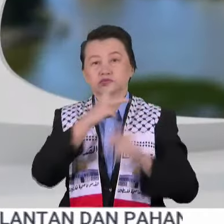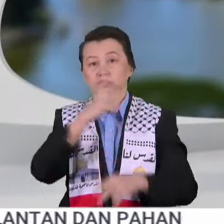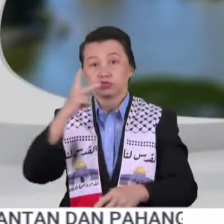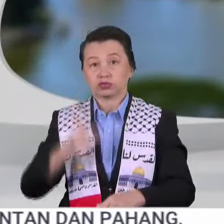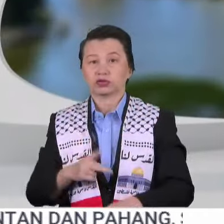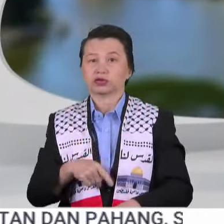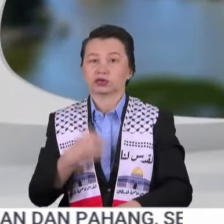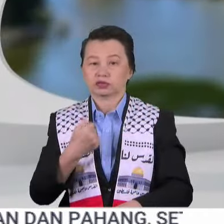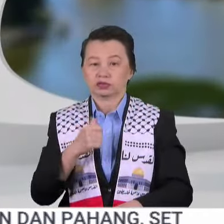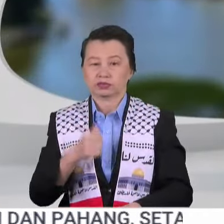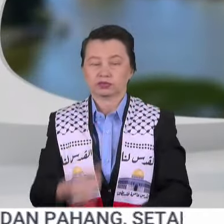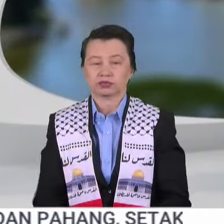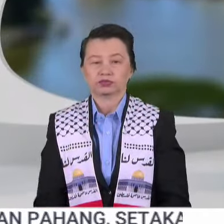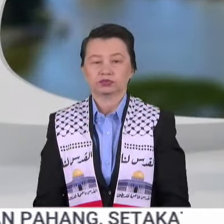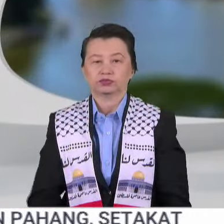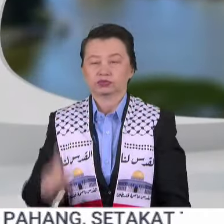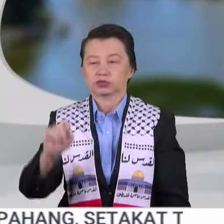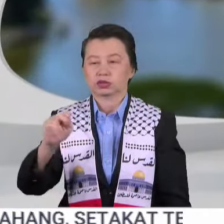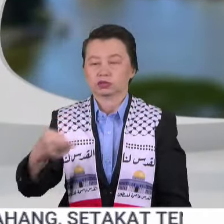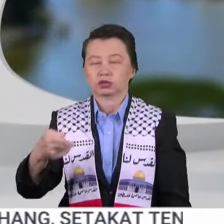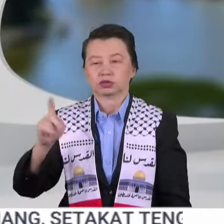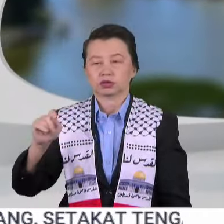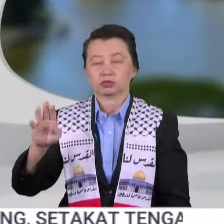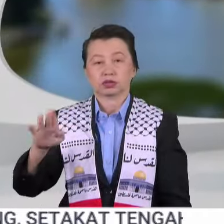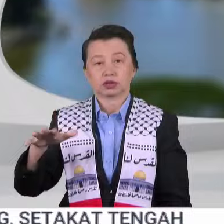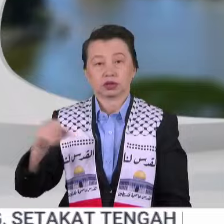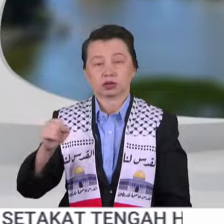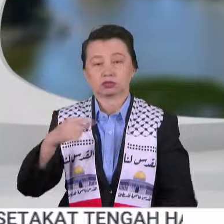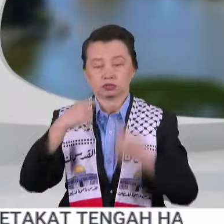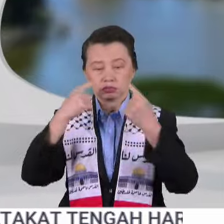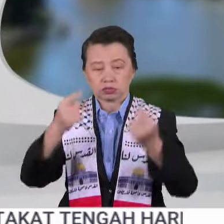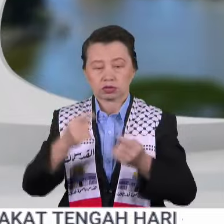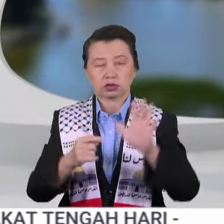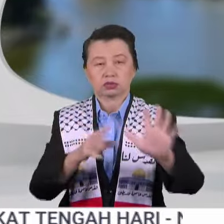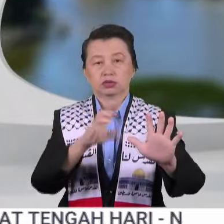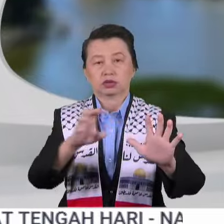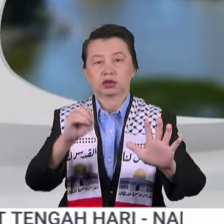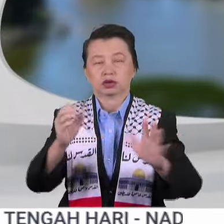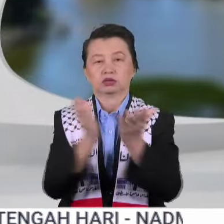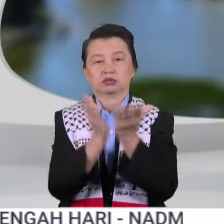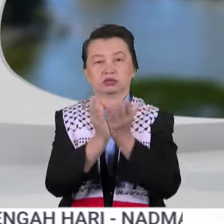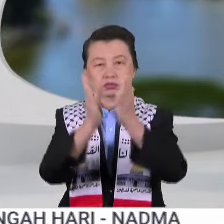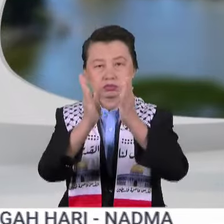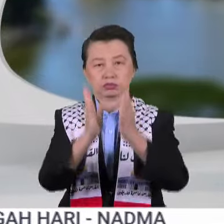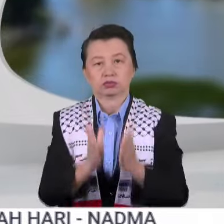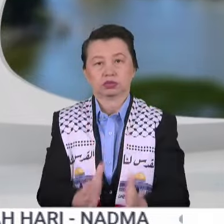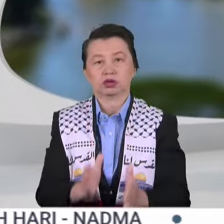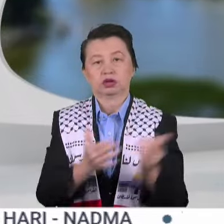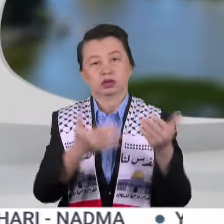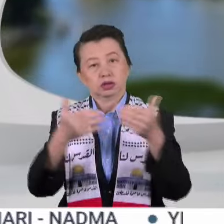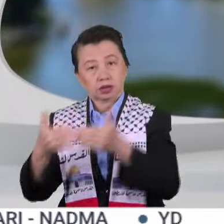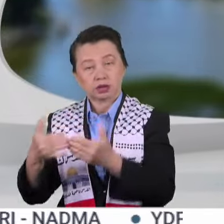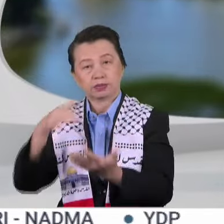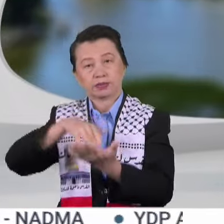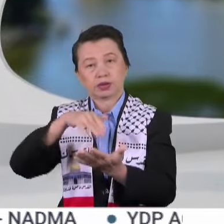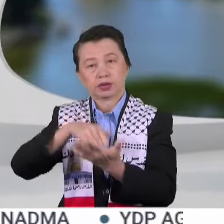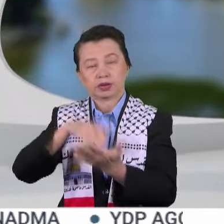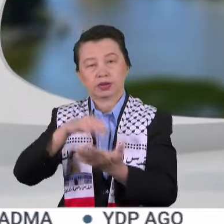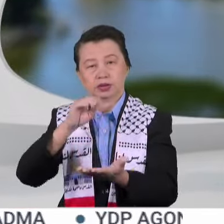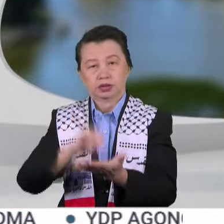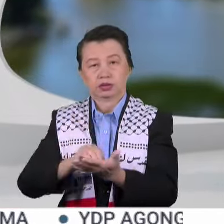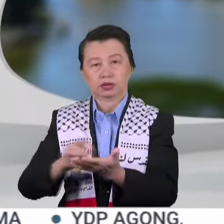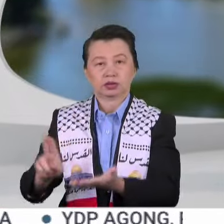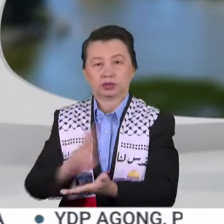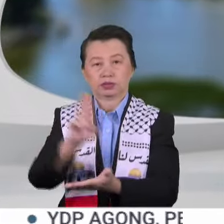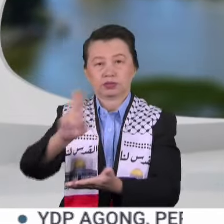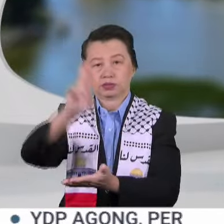Tabung Baitul Mal Sarawak TBS telah berjaya membantu lebih 500,000 pelajar tempatan melanjutkan pelajaran ke Institut